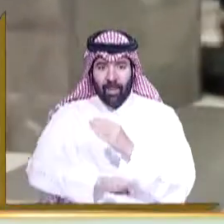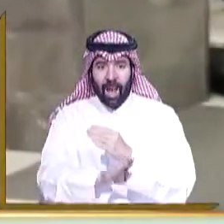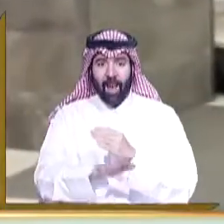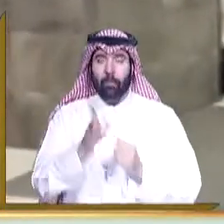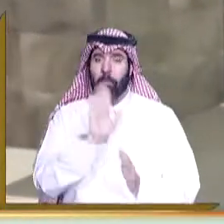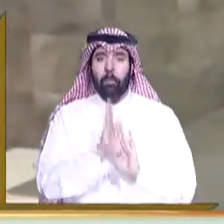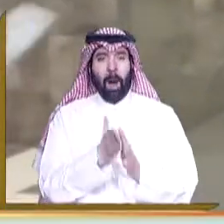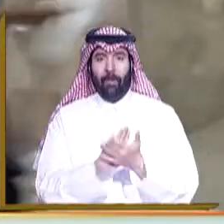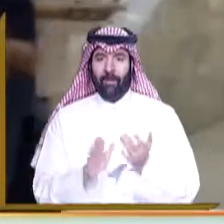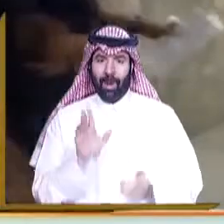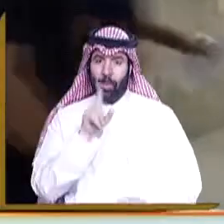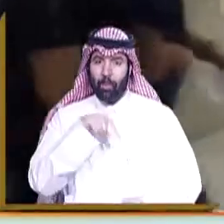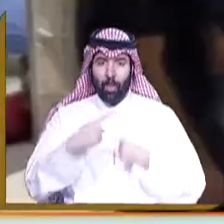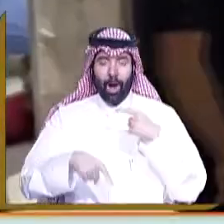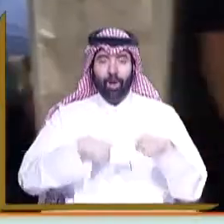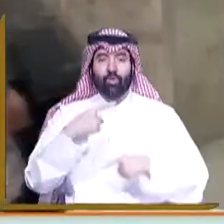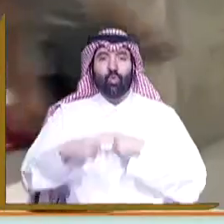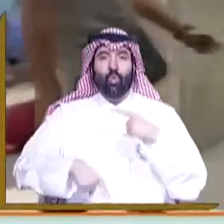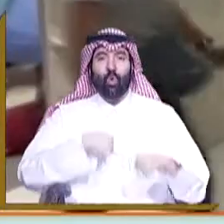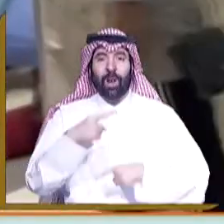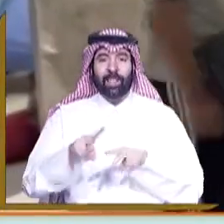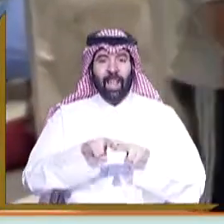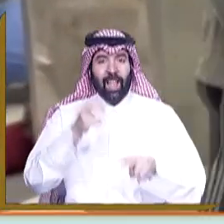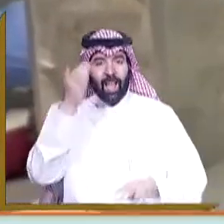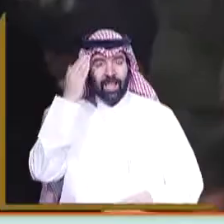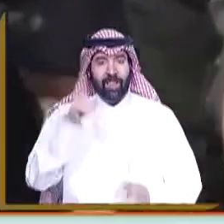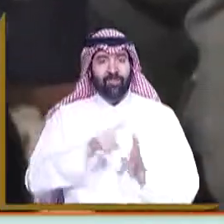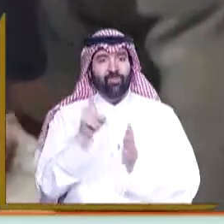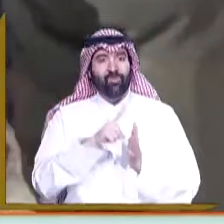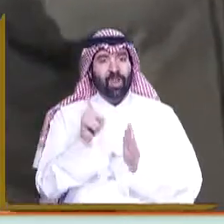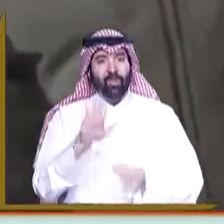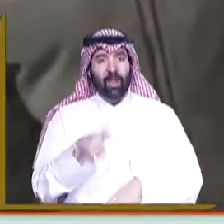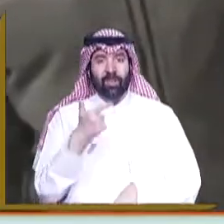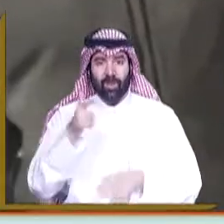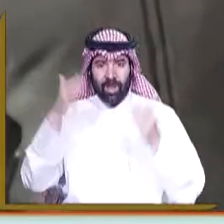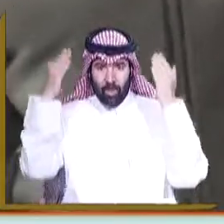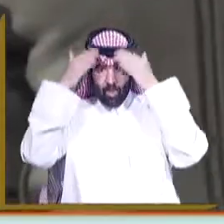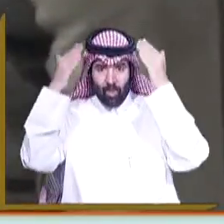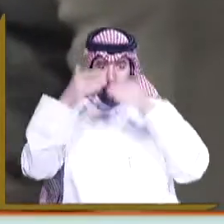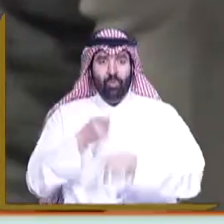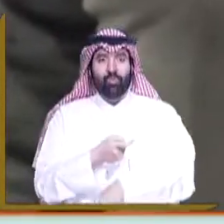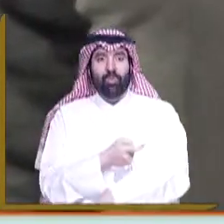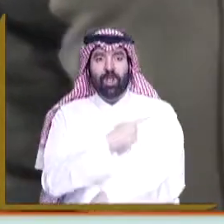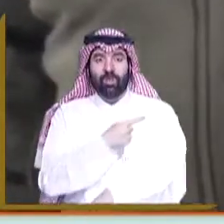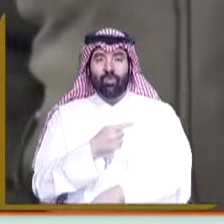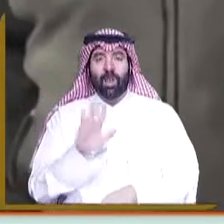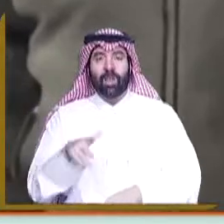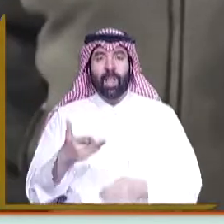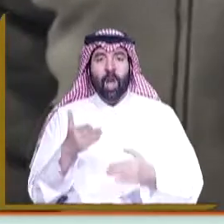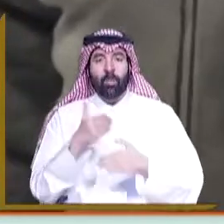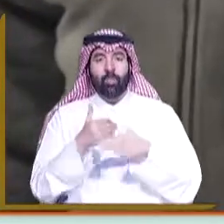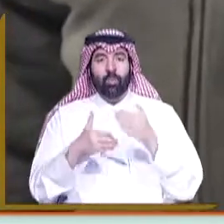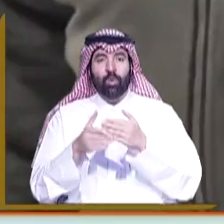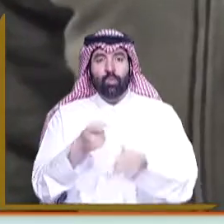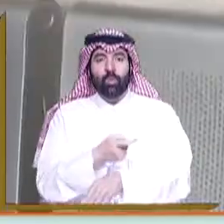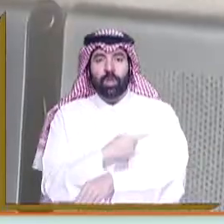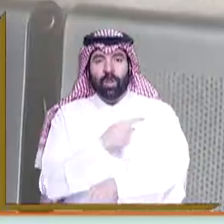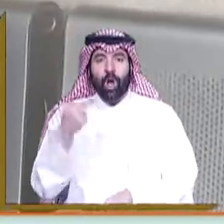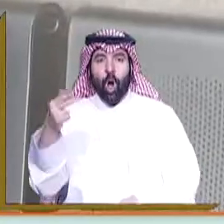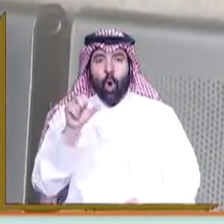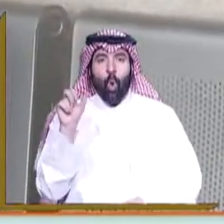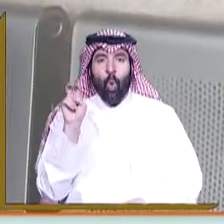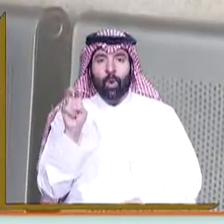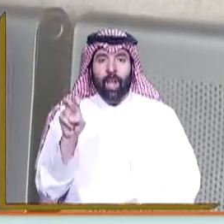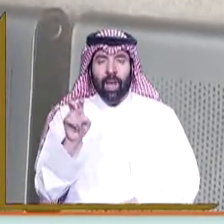أسفلها، حيث تواصل قوات الاحتلال قصف المستشفى الإندونيسي ومستشفى العودة في شمالي قطاع